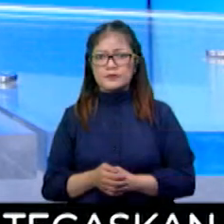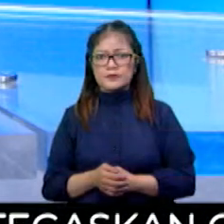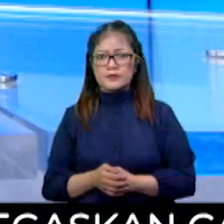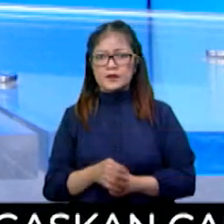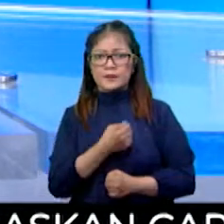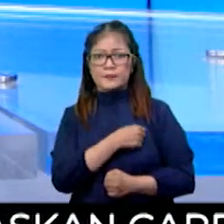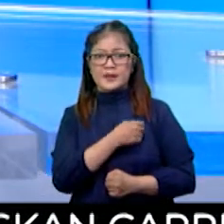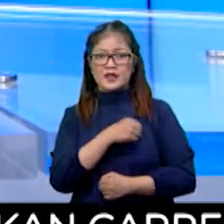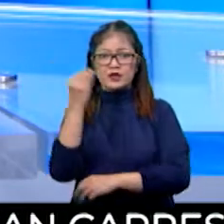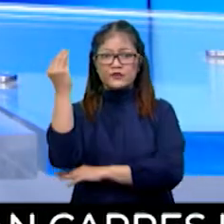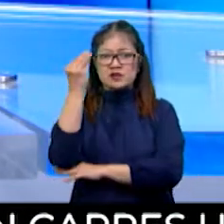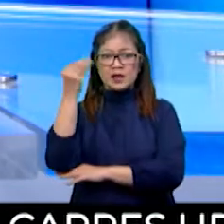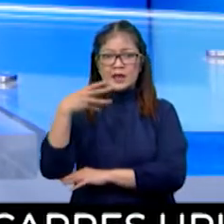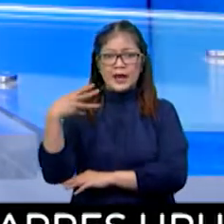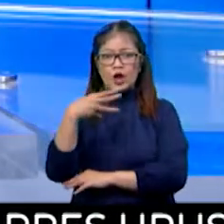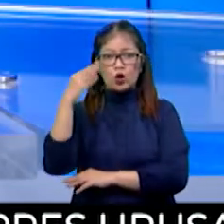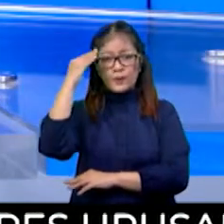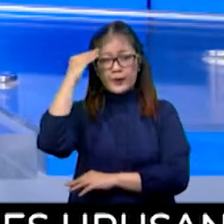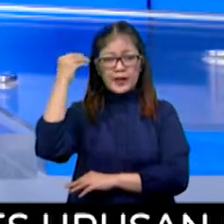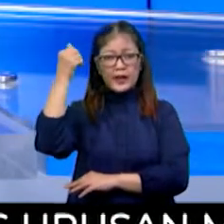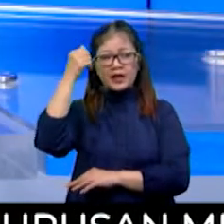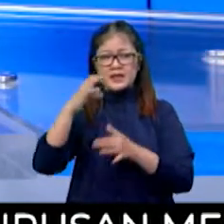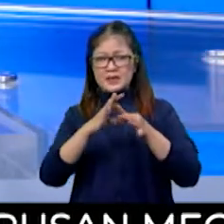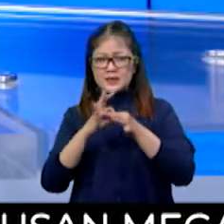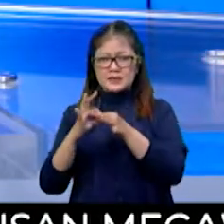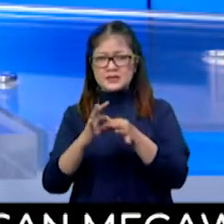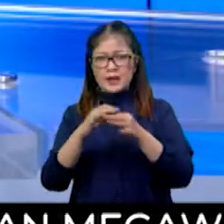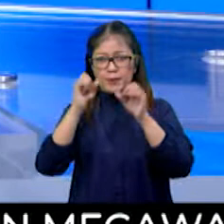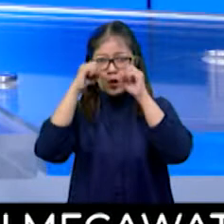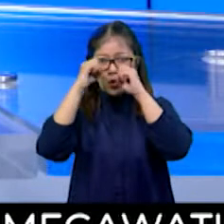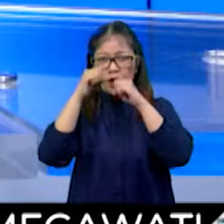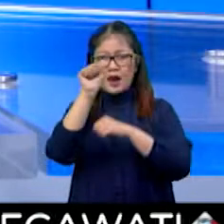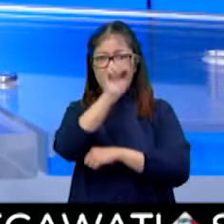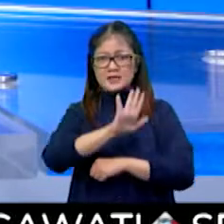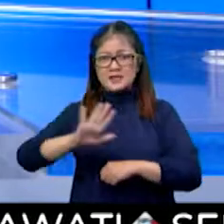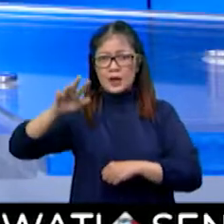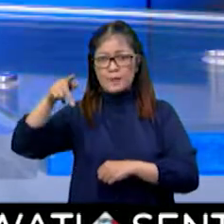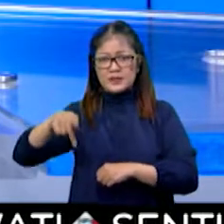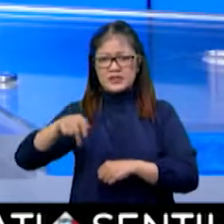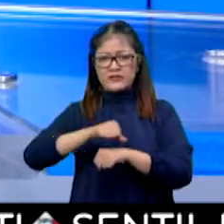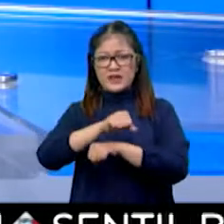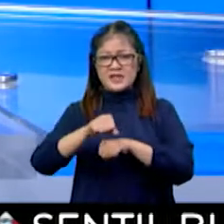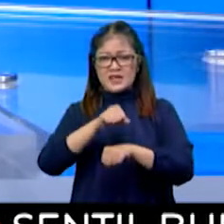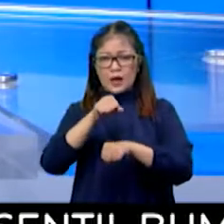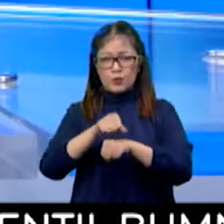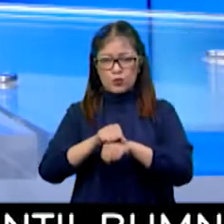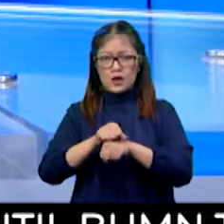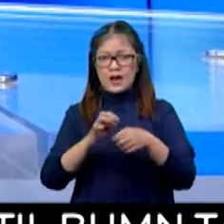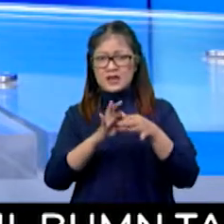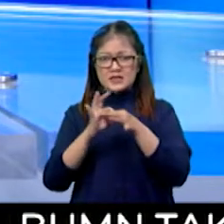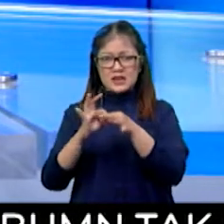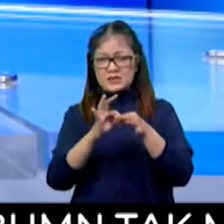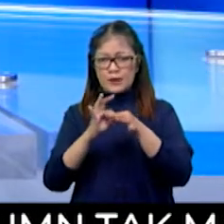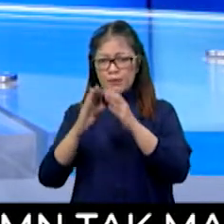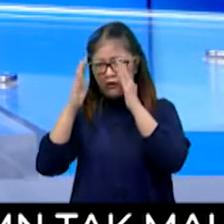Pemirsa, Kementerian Pariwisata dan Ekonomi Kreatif menjalin kerjasama dengan Google Asia Pasifik di Singapura. Kerjasama ini berfokus